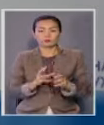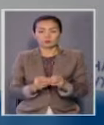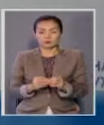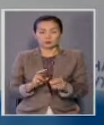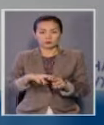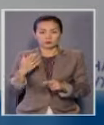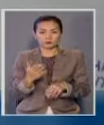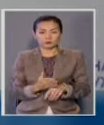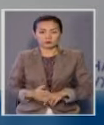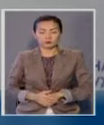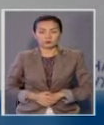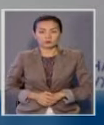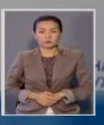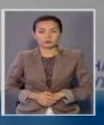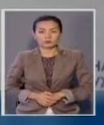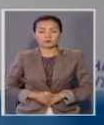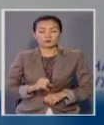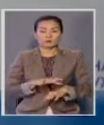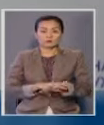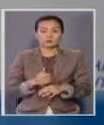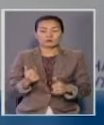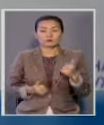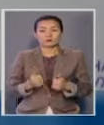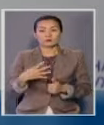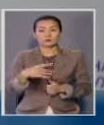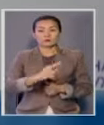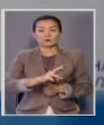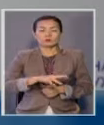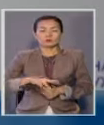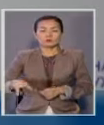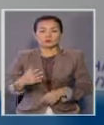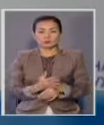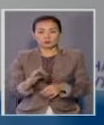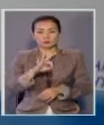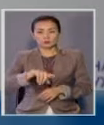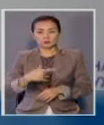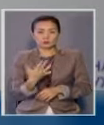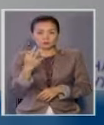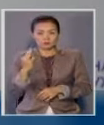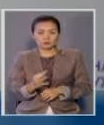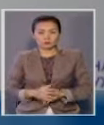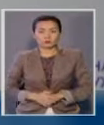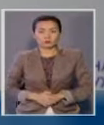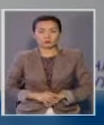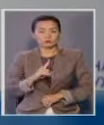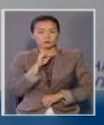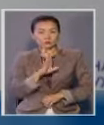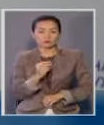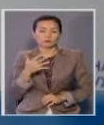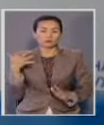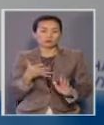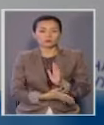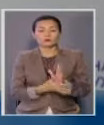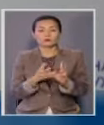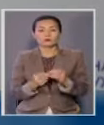ішінде қаржылық бұзушылықтар 100 миллион 777 миллион, яғни 0,5%. Тиімсіз пайдаланған бюджет қаражаты,